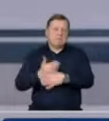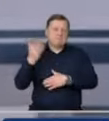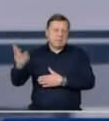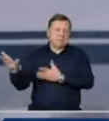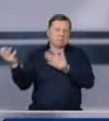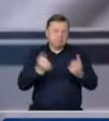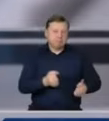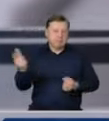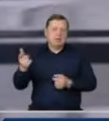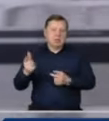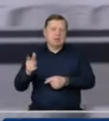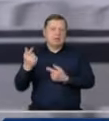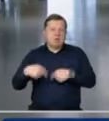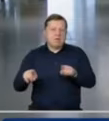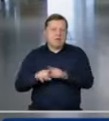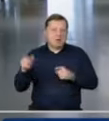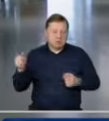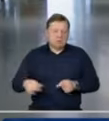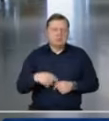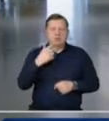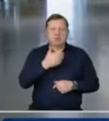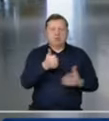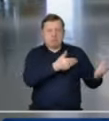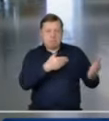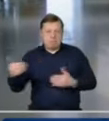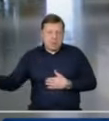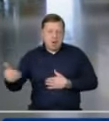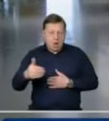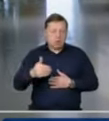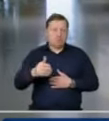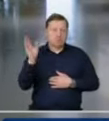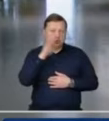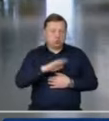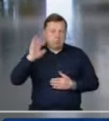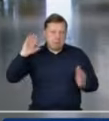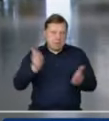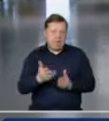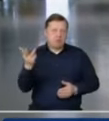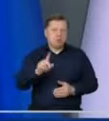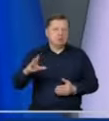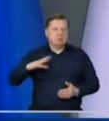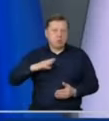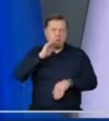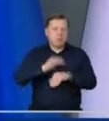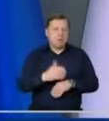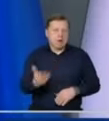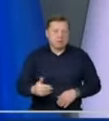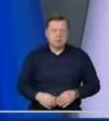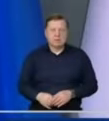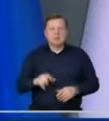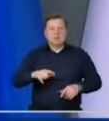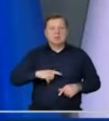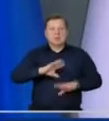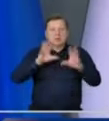W pierwszym kwartale tego roku do Polski trafi o 6 milionów dawek szczepionki mniej niż deklarowano. Priorytetem jest to, żeby wszystkie z naszej